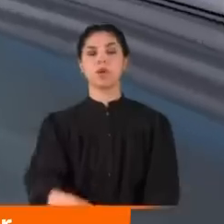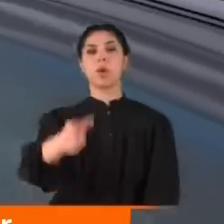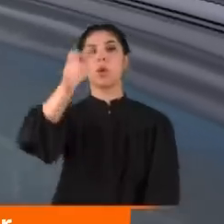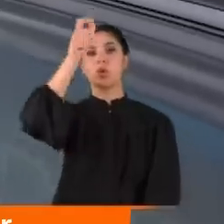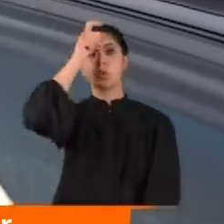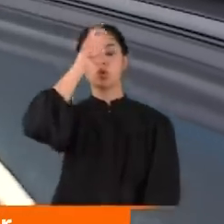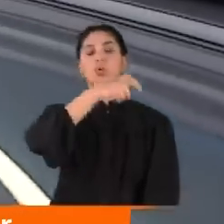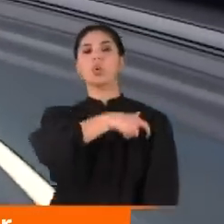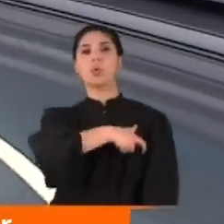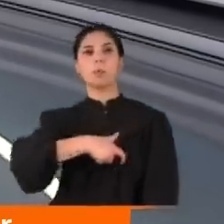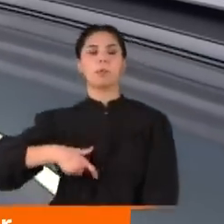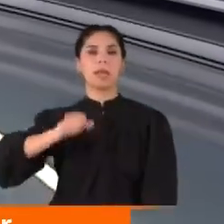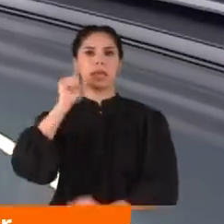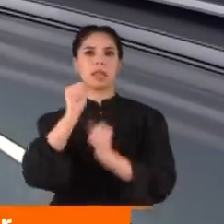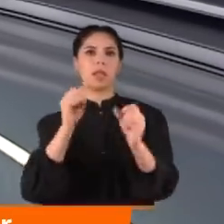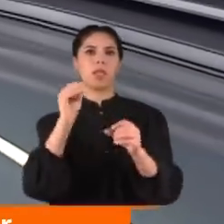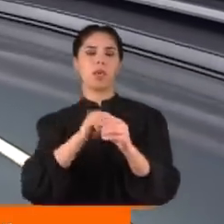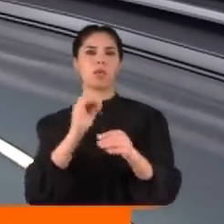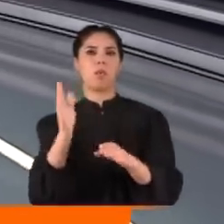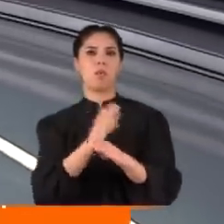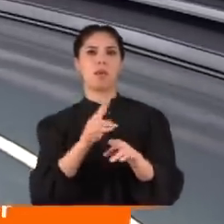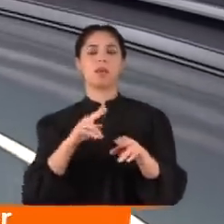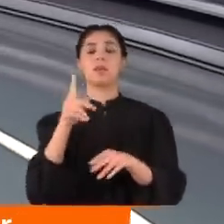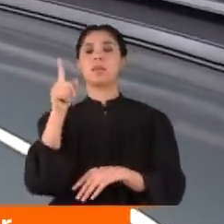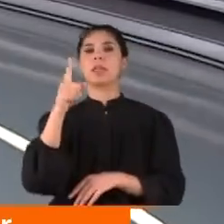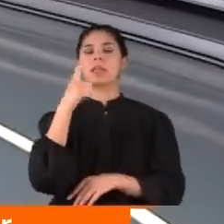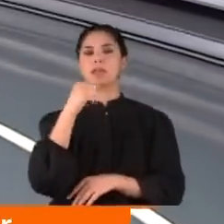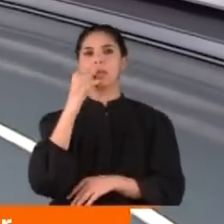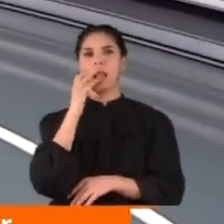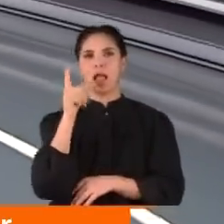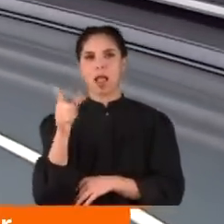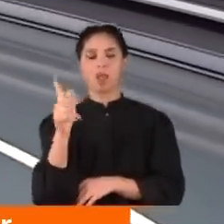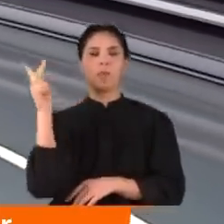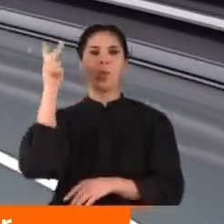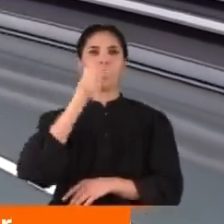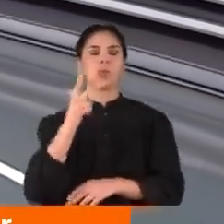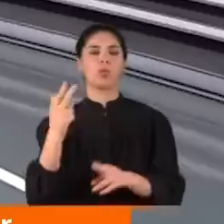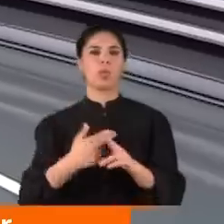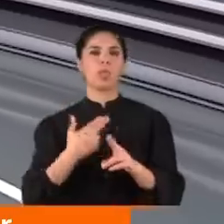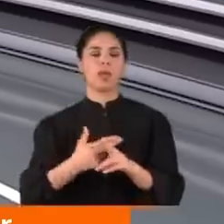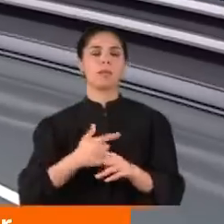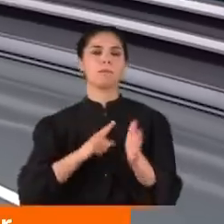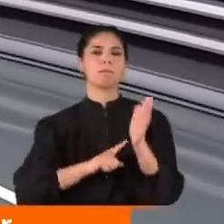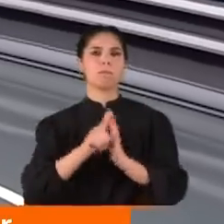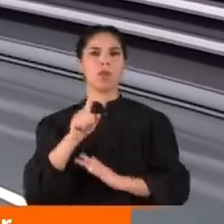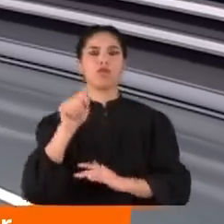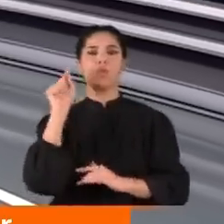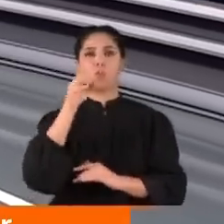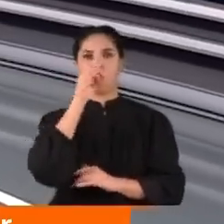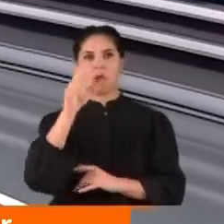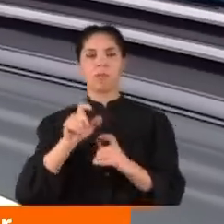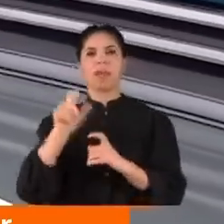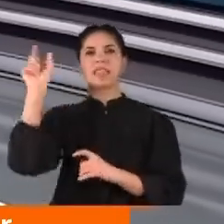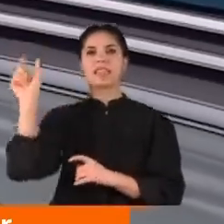Milli Sanayi'nin son ürünü Kızıl Elma biliyorsunuz. İkinci uçuş testini de başarıyla tamamladı. Bu güzel haberi Selçuk Bayraktar